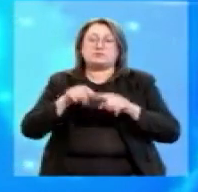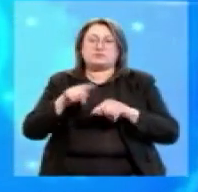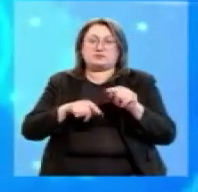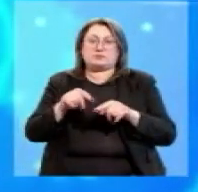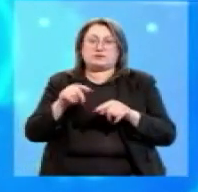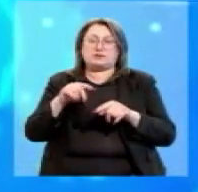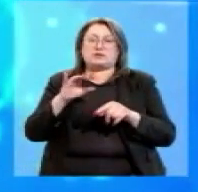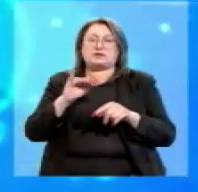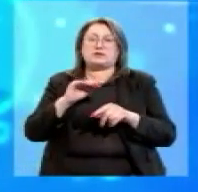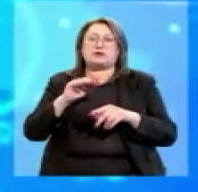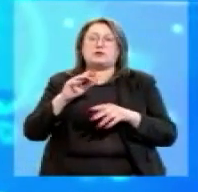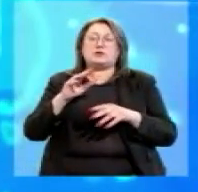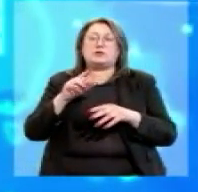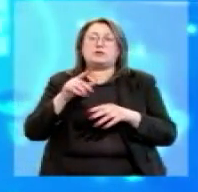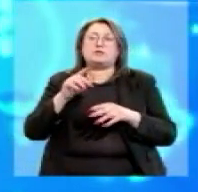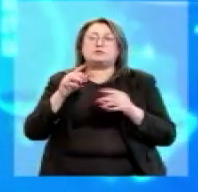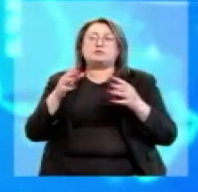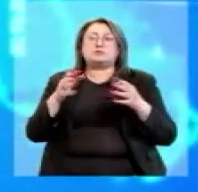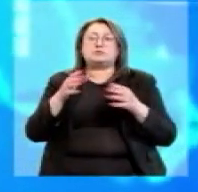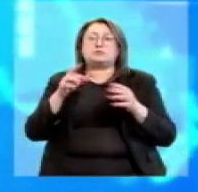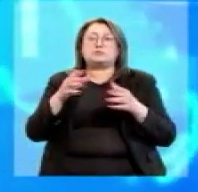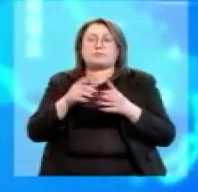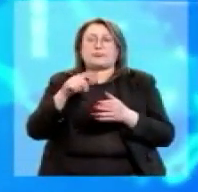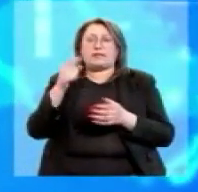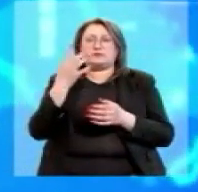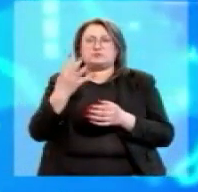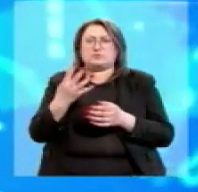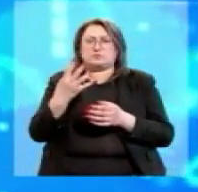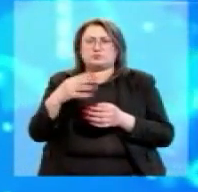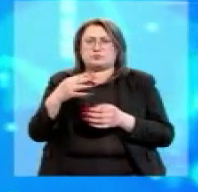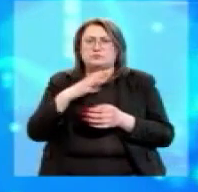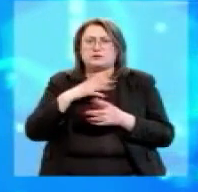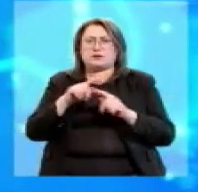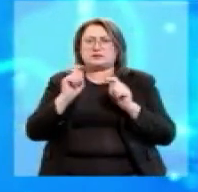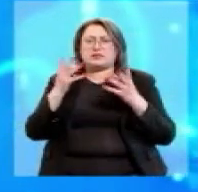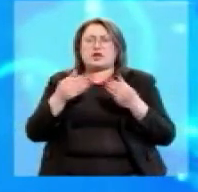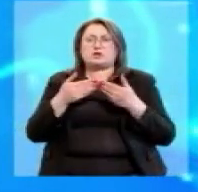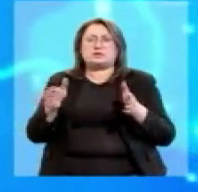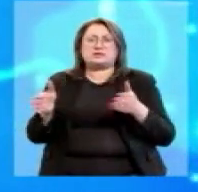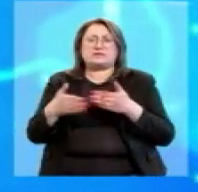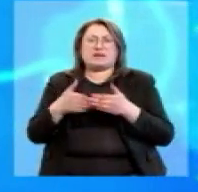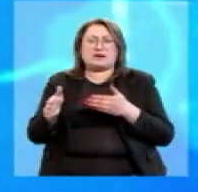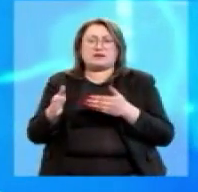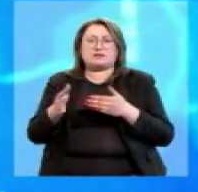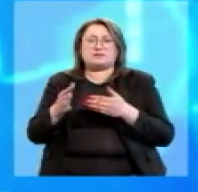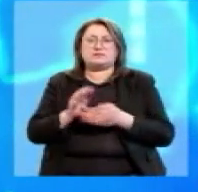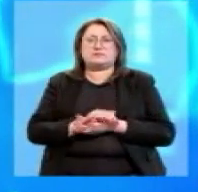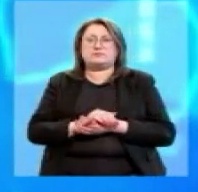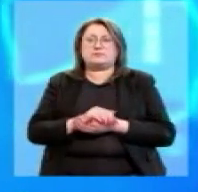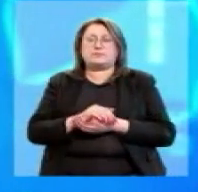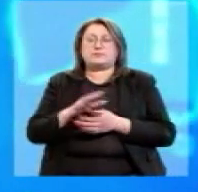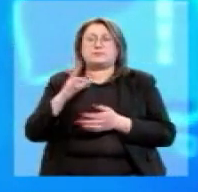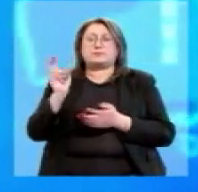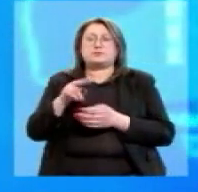ашық есік күні ұйымдастырылды. Аталмыш іс-шараға 20-дан астам отбасы қатысқан. Мекеменің тыныс-тіршілігімен сотталғандардың тұрмыстық